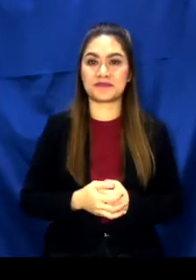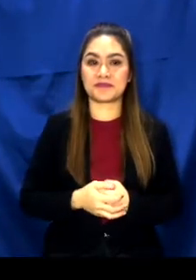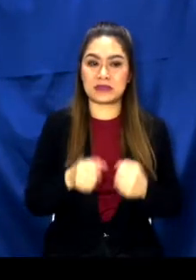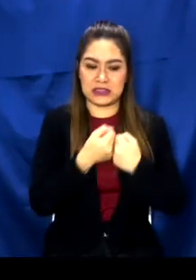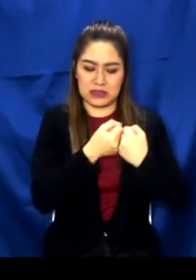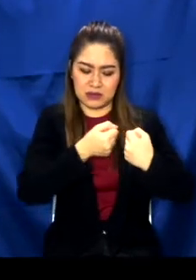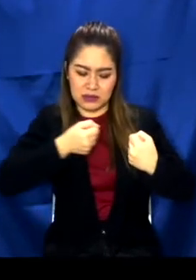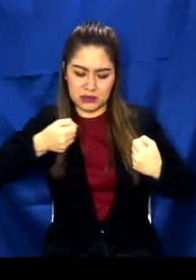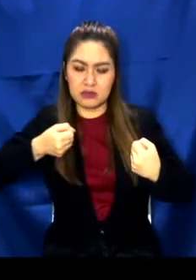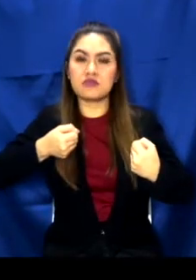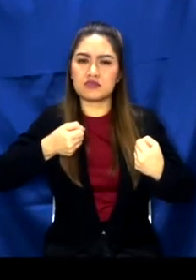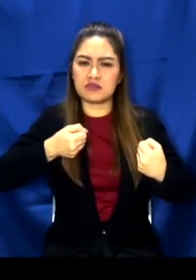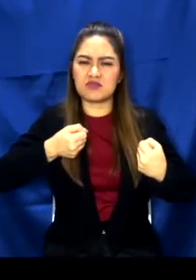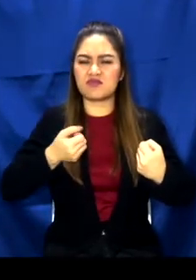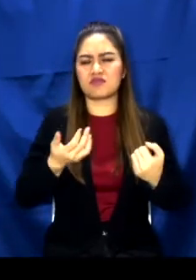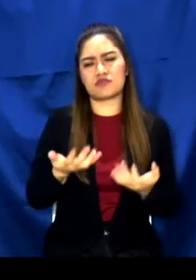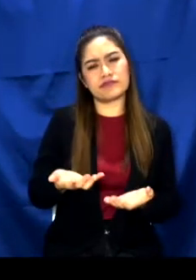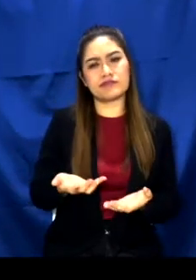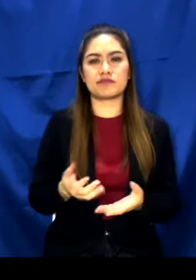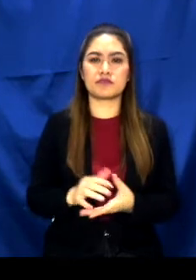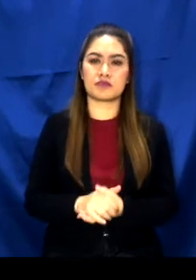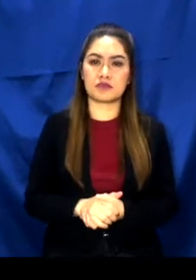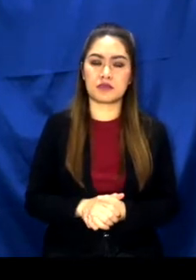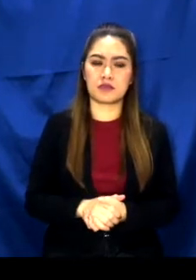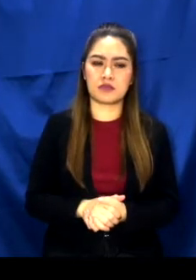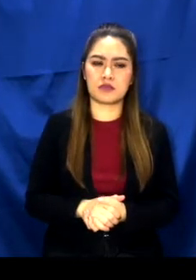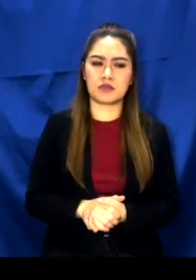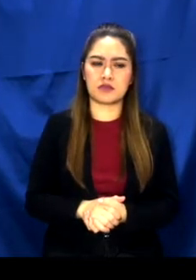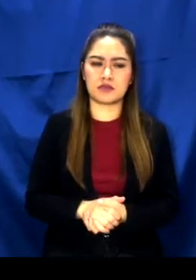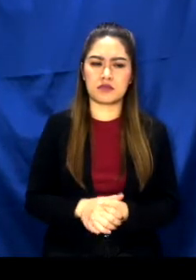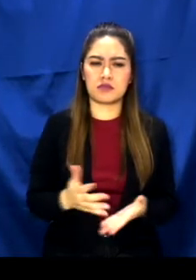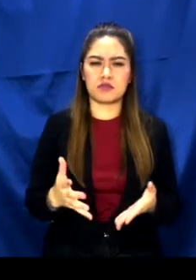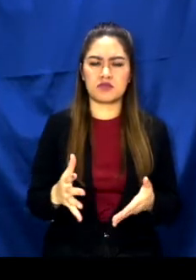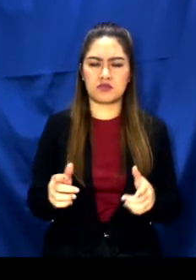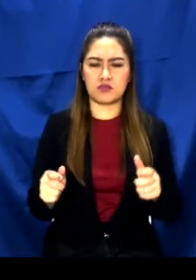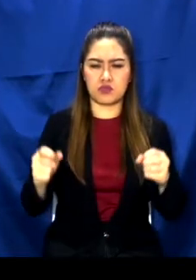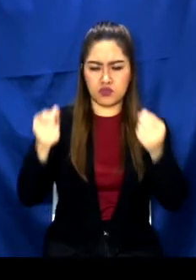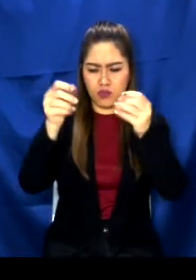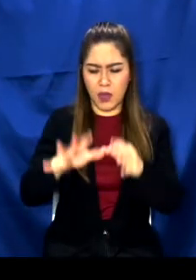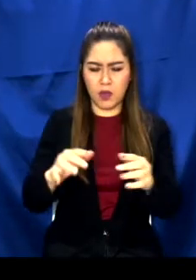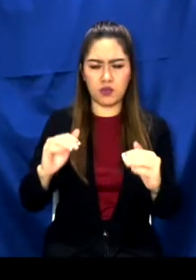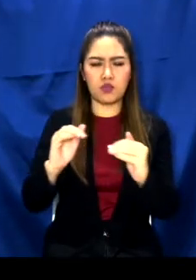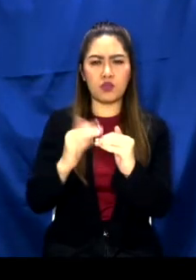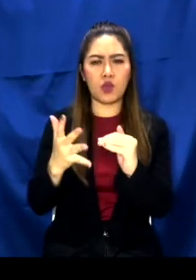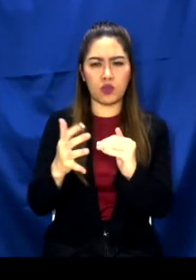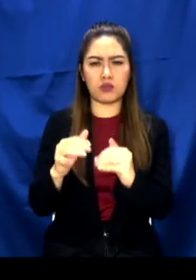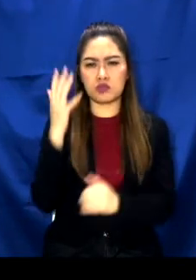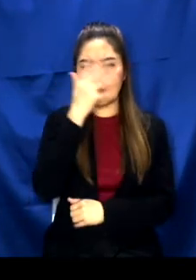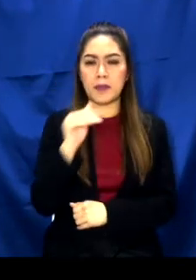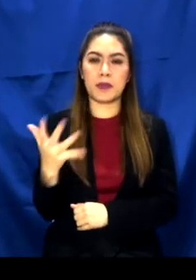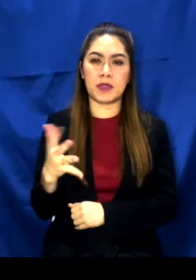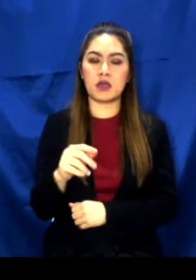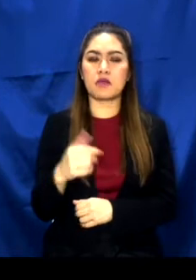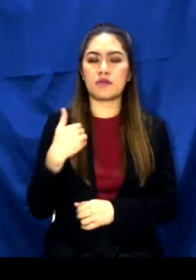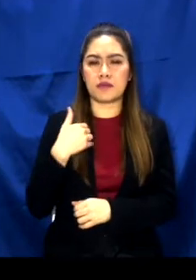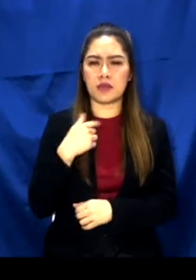จะอ้วนแบบว่าอ้วนแบบไม่มีทรงนะคะไม่ได้ตามอัตราส่วนอันนี้ก็จะใช้แค่บาง